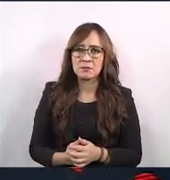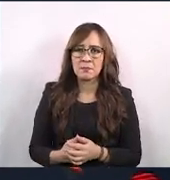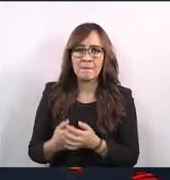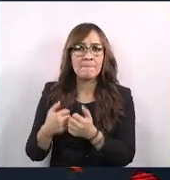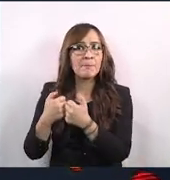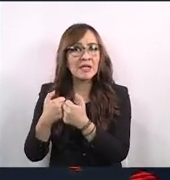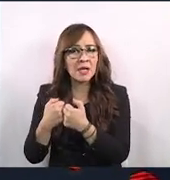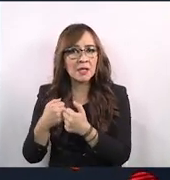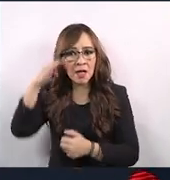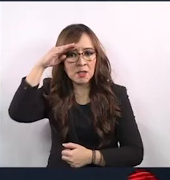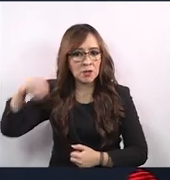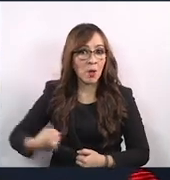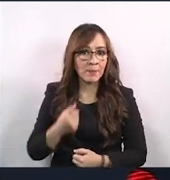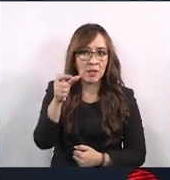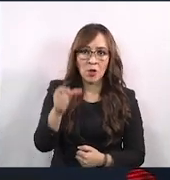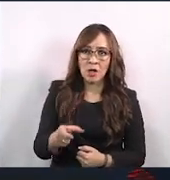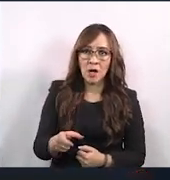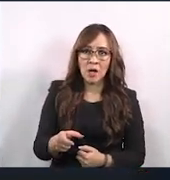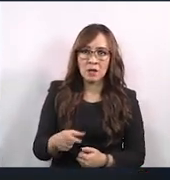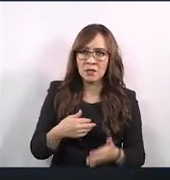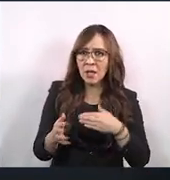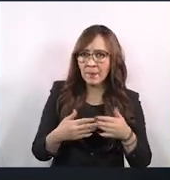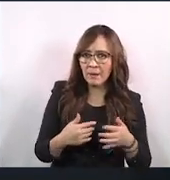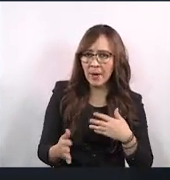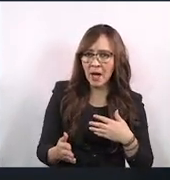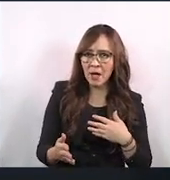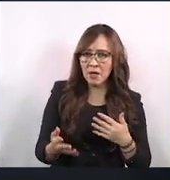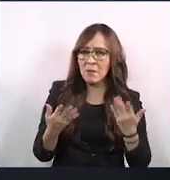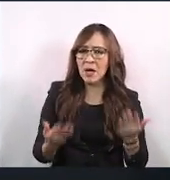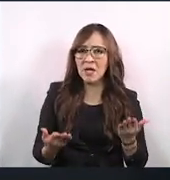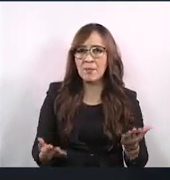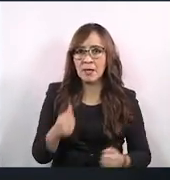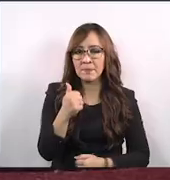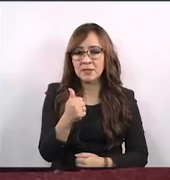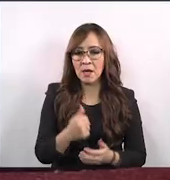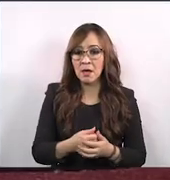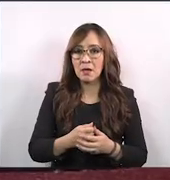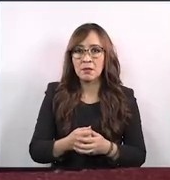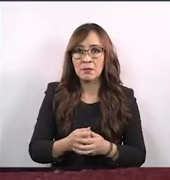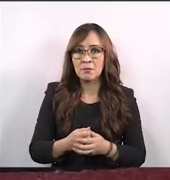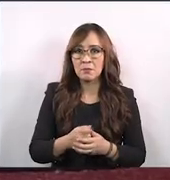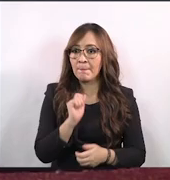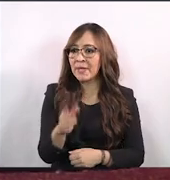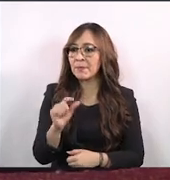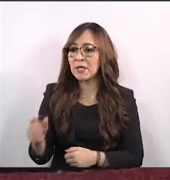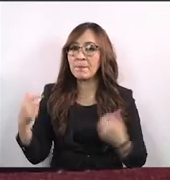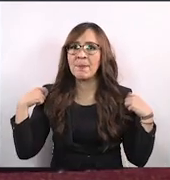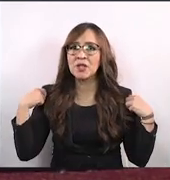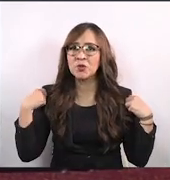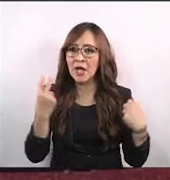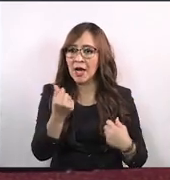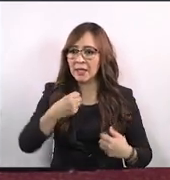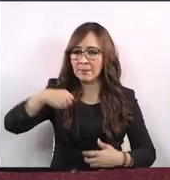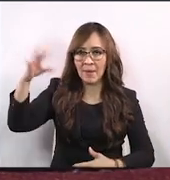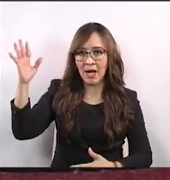suami orang yang kau pikirkan bagaimana bisa beli tas yang lebih mahal Bagaimana bisa beli baju yang lebih mahal Bagaimana sesuai upload sesuatu